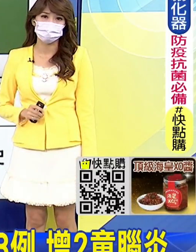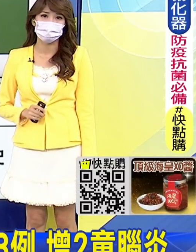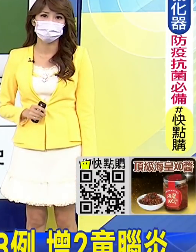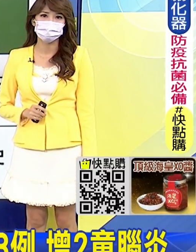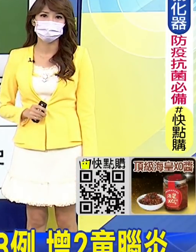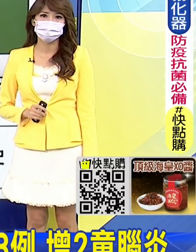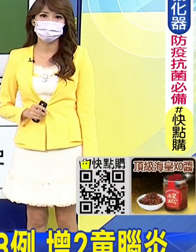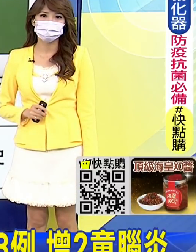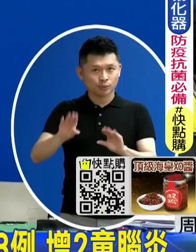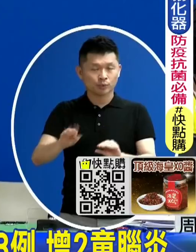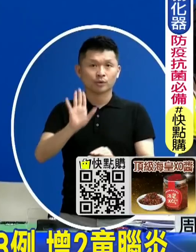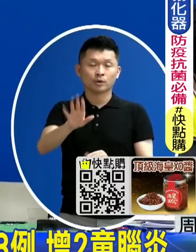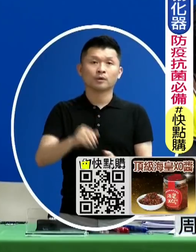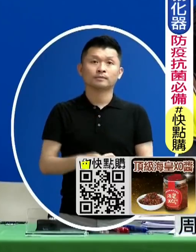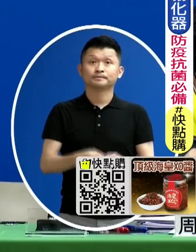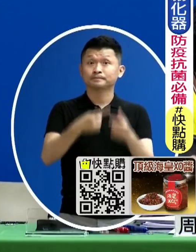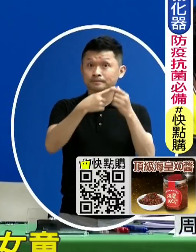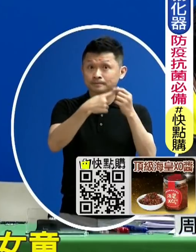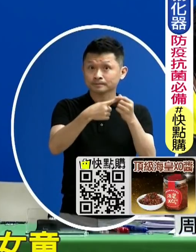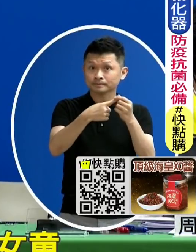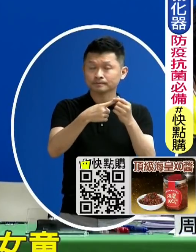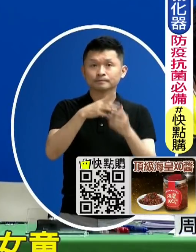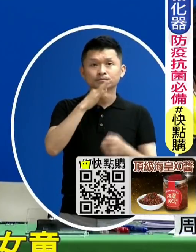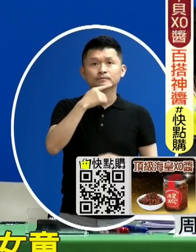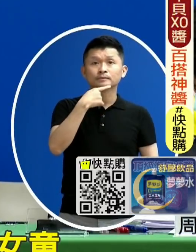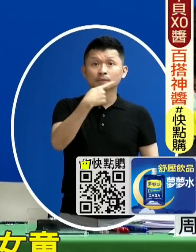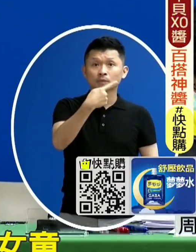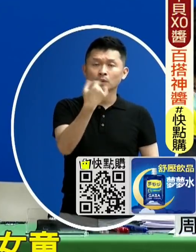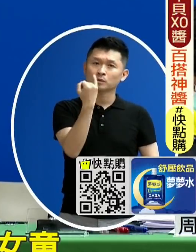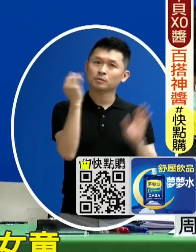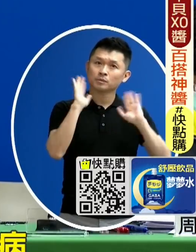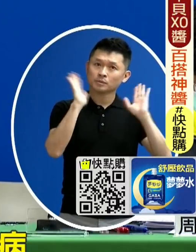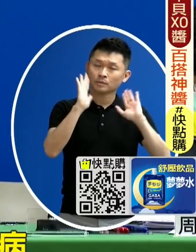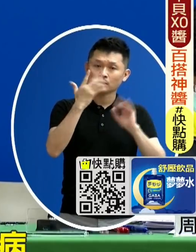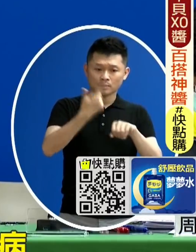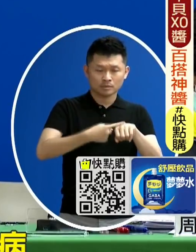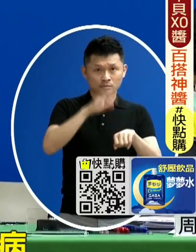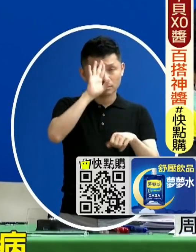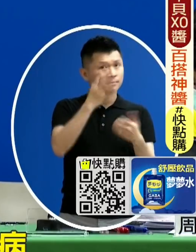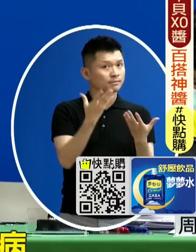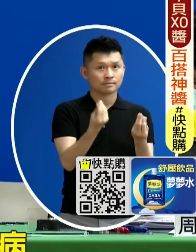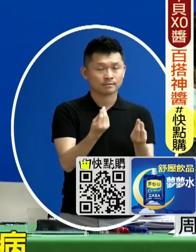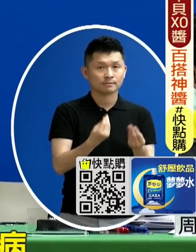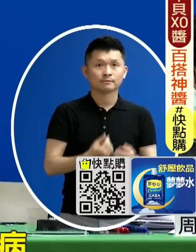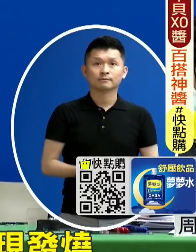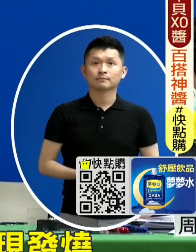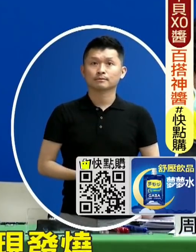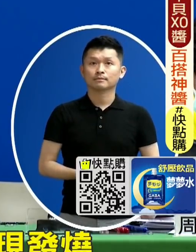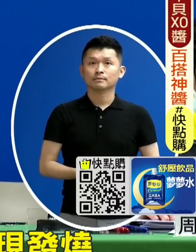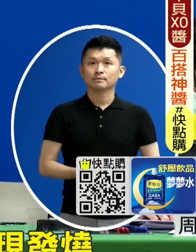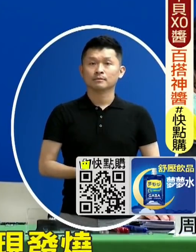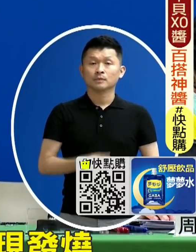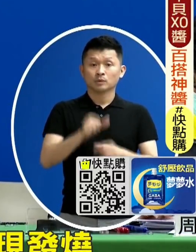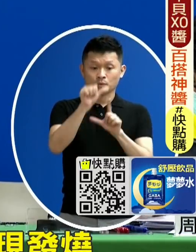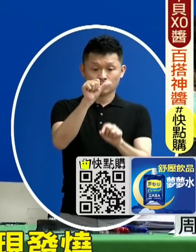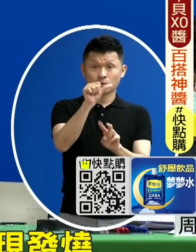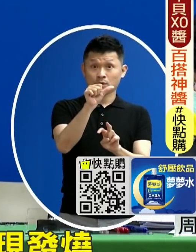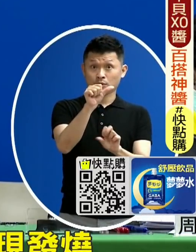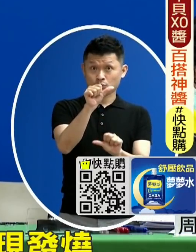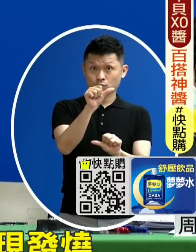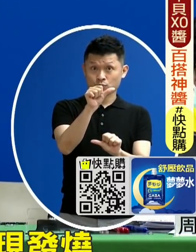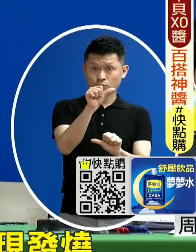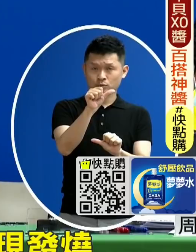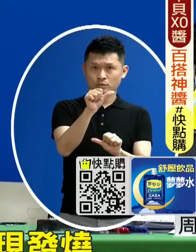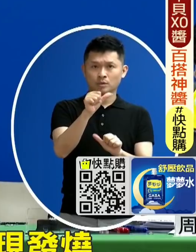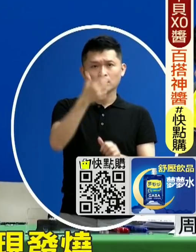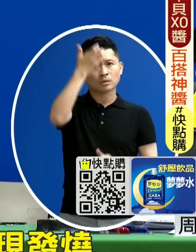要面对多少。 第一位是一位一岁的女童，本身没有慢性疾病，那这次是在5月25号的时